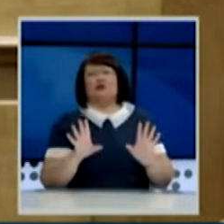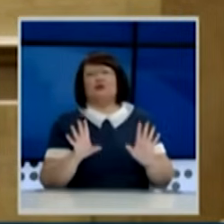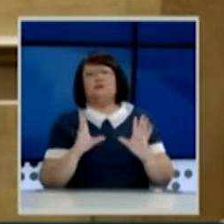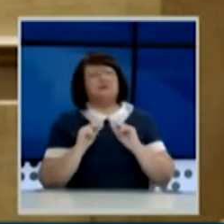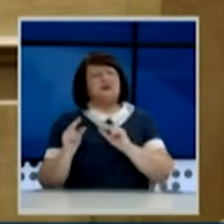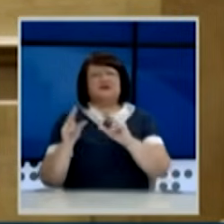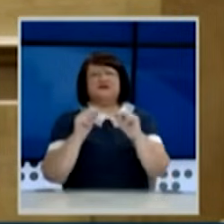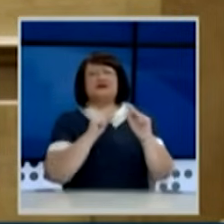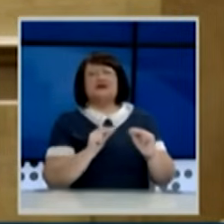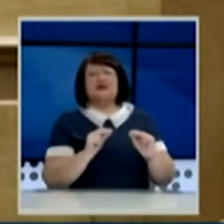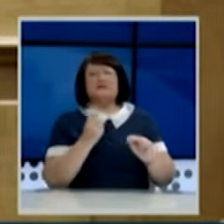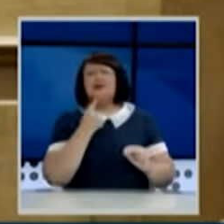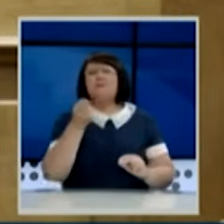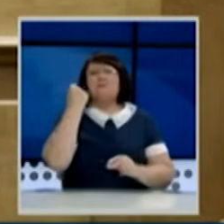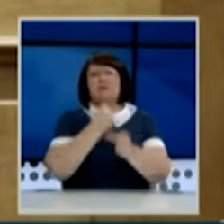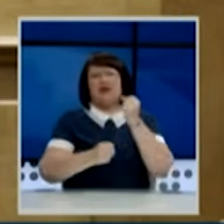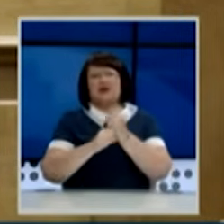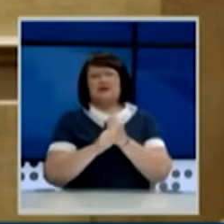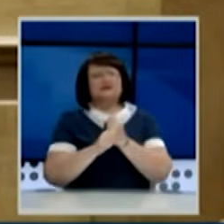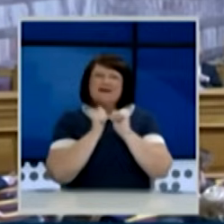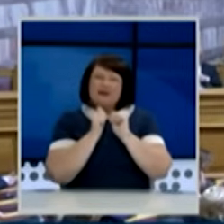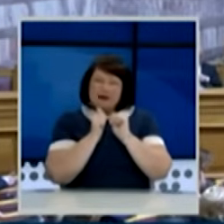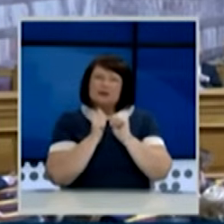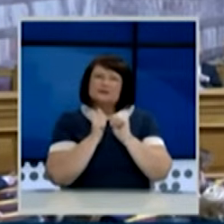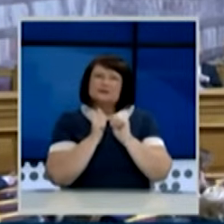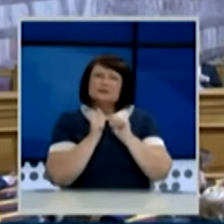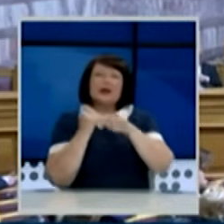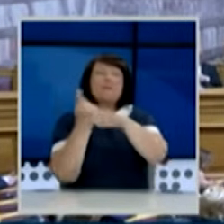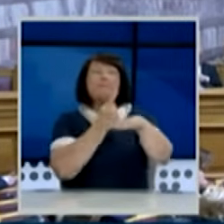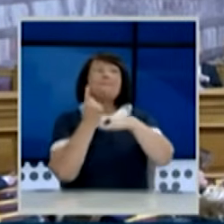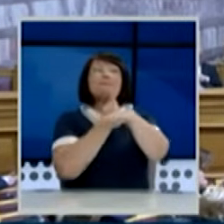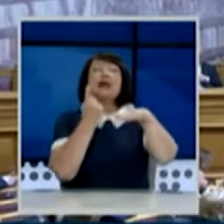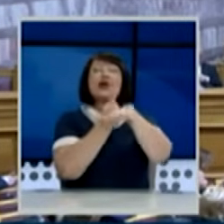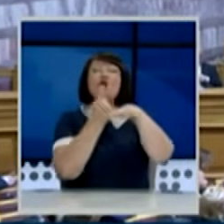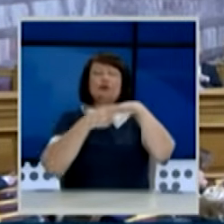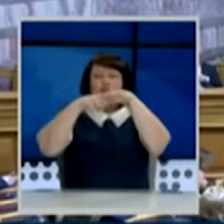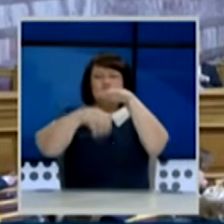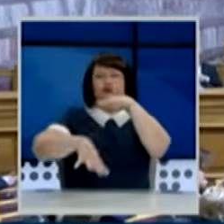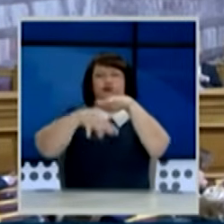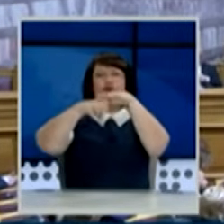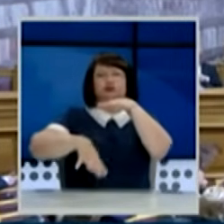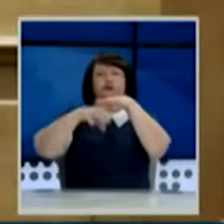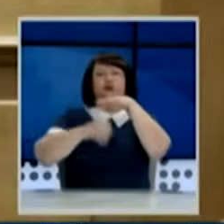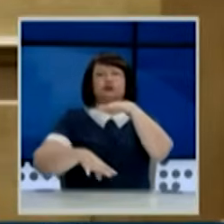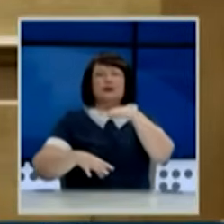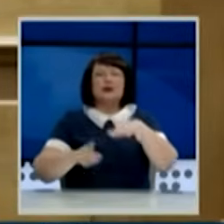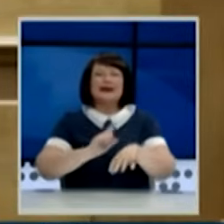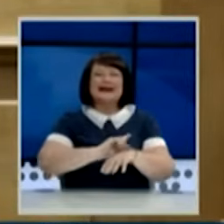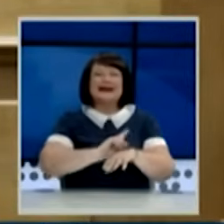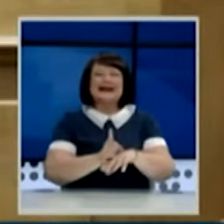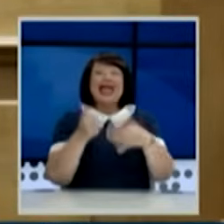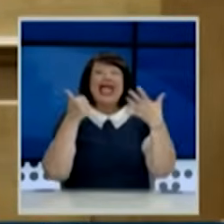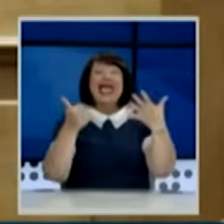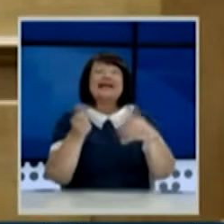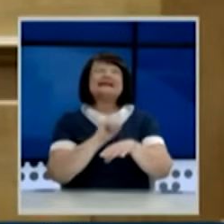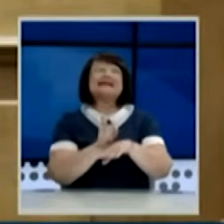Κοίταξε, αν υπάρχουν κενά, όπως ξέρεις στη ζωή, αν υπάρχουν κενά, καλύπτονται με διάφορους τρόπους. Το ίδιο